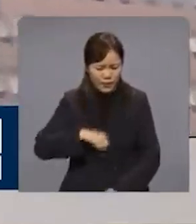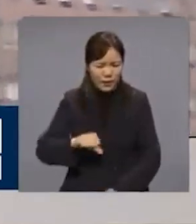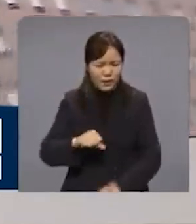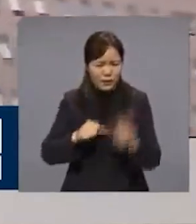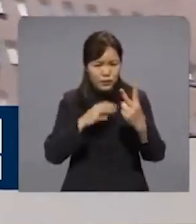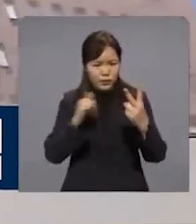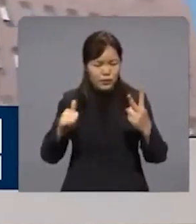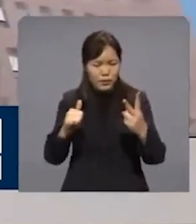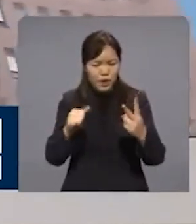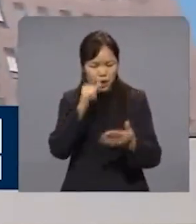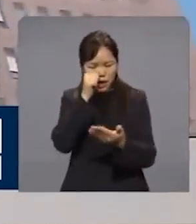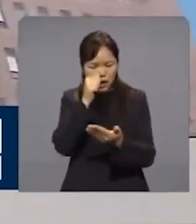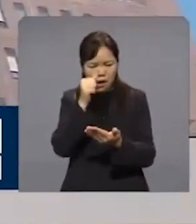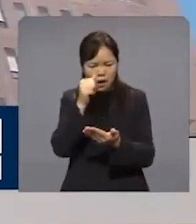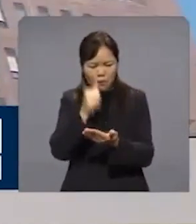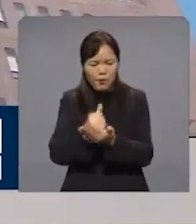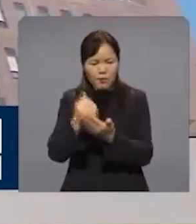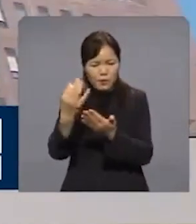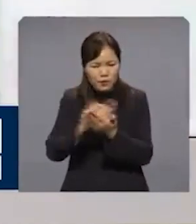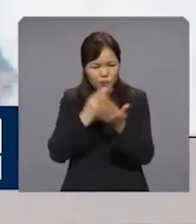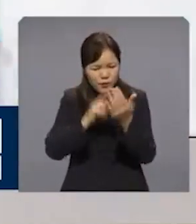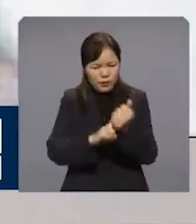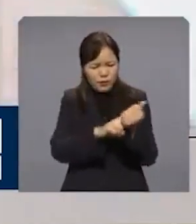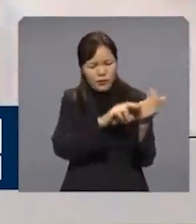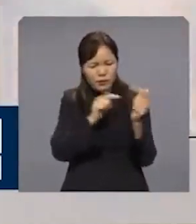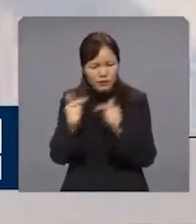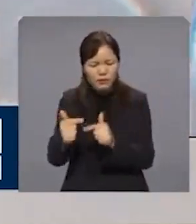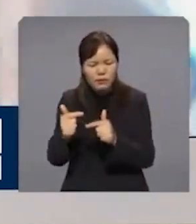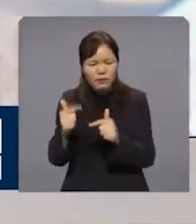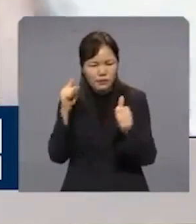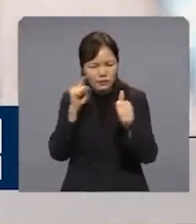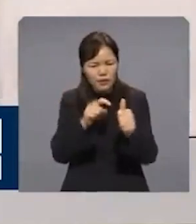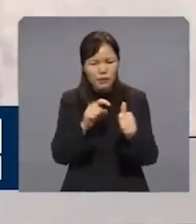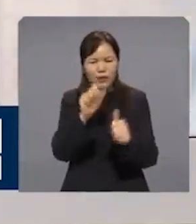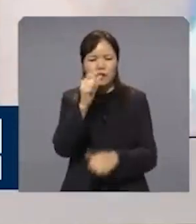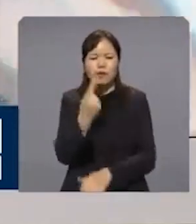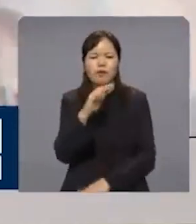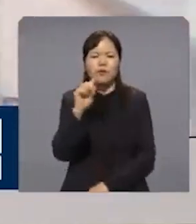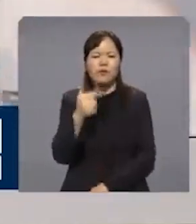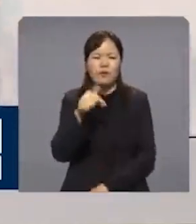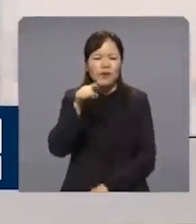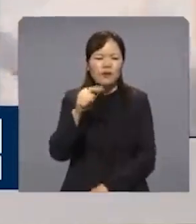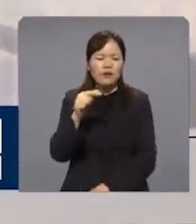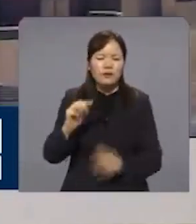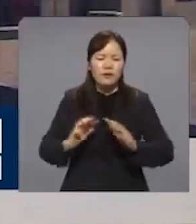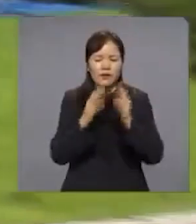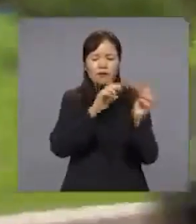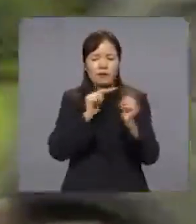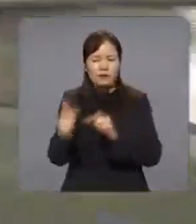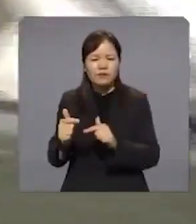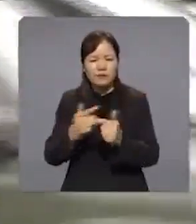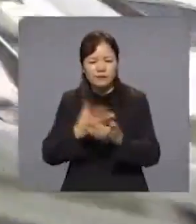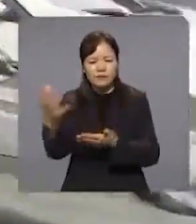은닉 혐의 등을 추가 적용하고 호반건설 등을 압수수색했습니다. 이상호 기자입니다.